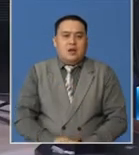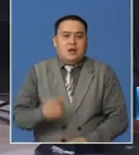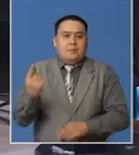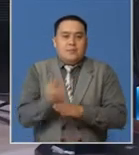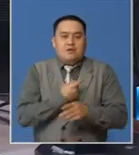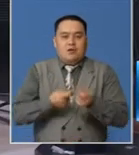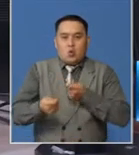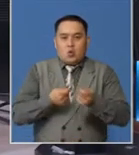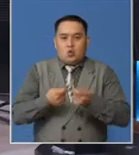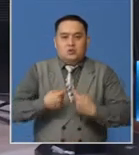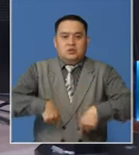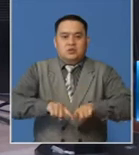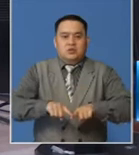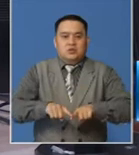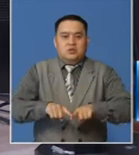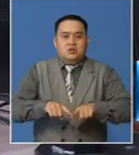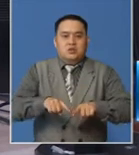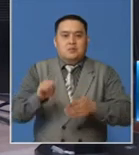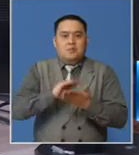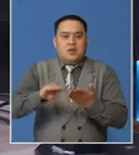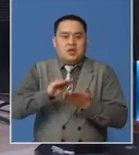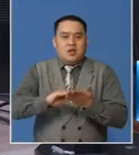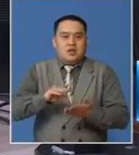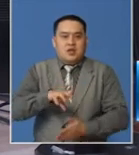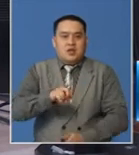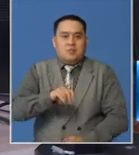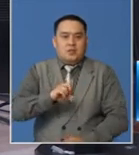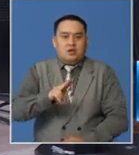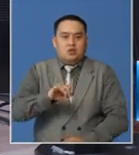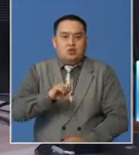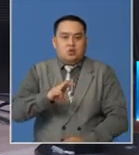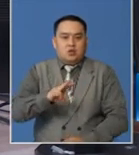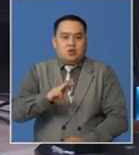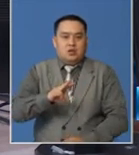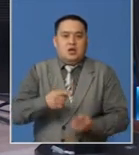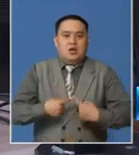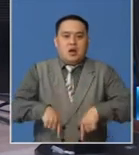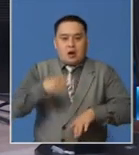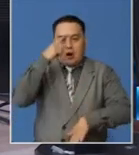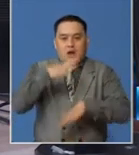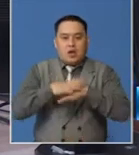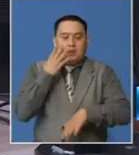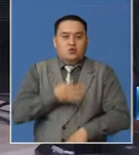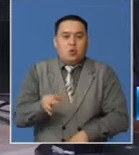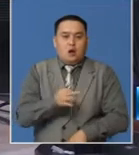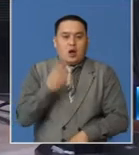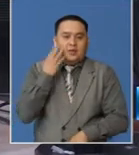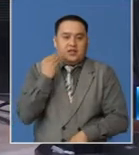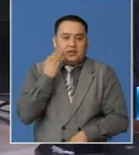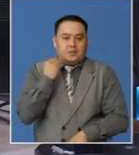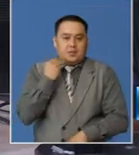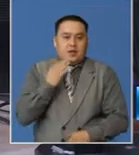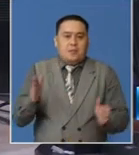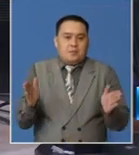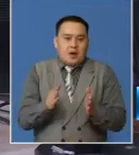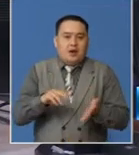Первым руководителем студии стал ныне известный писатель Ермек Турсунов. Располагалась редакция в здании Акимата Алматинской области в Алматы. В